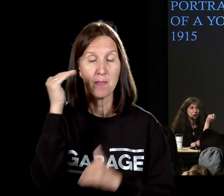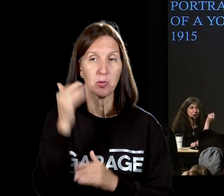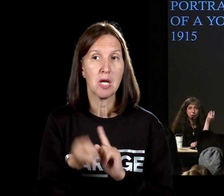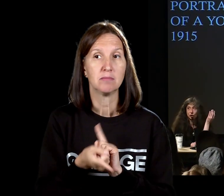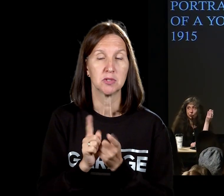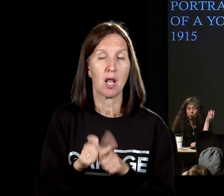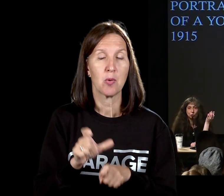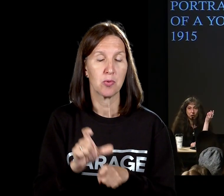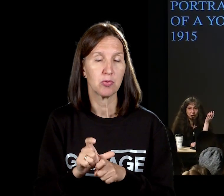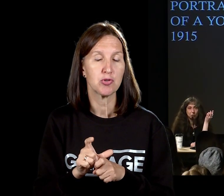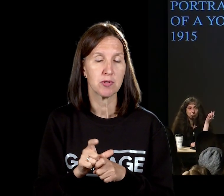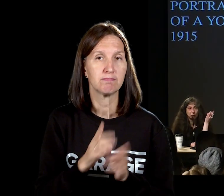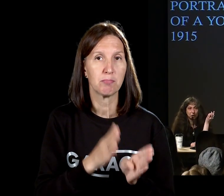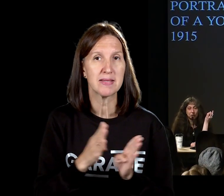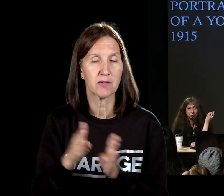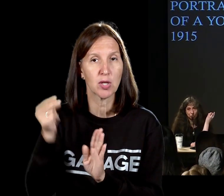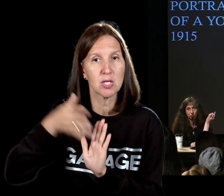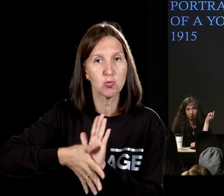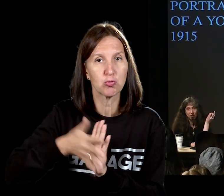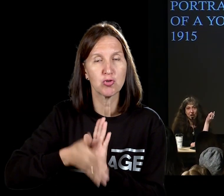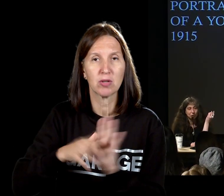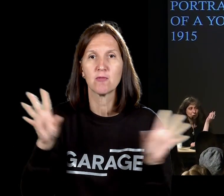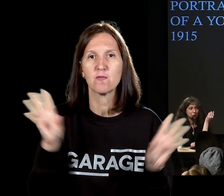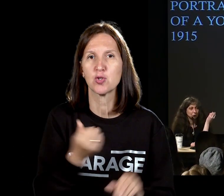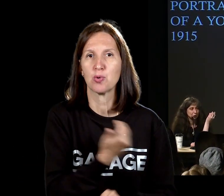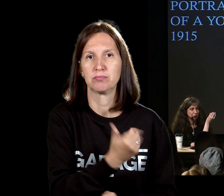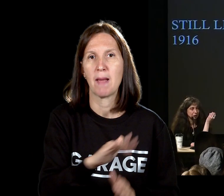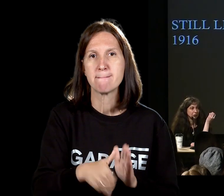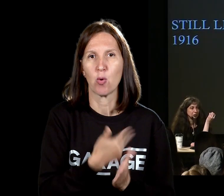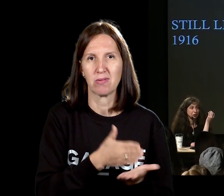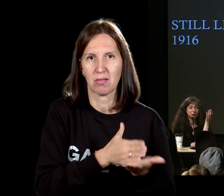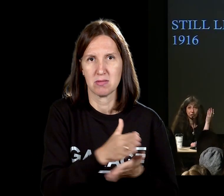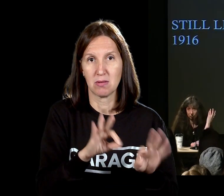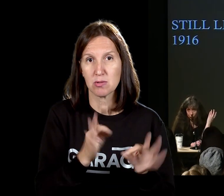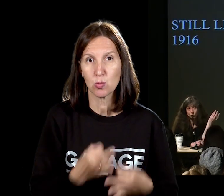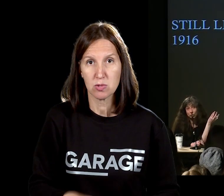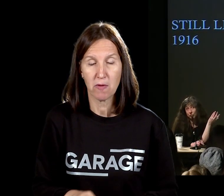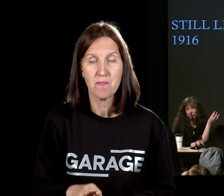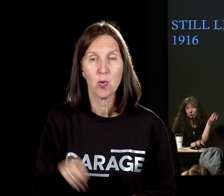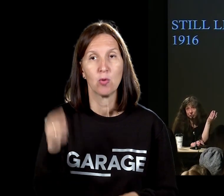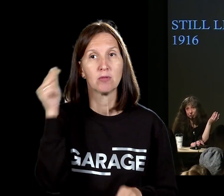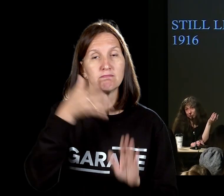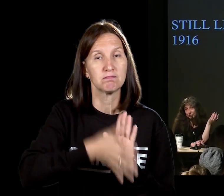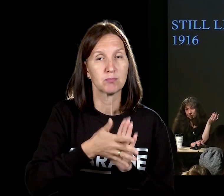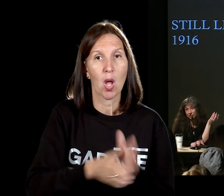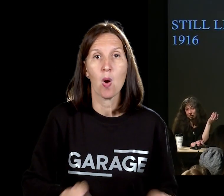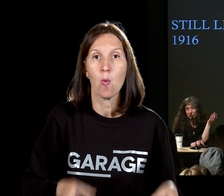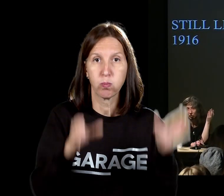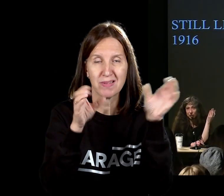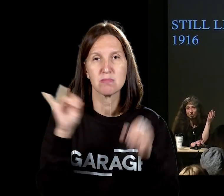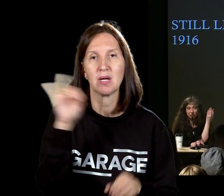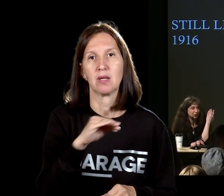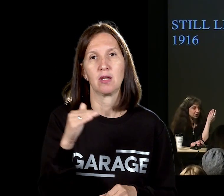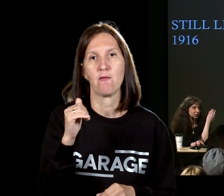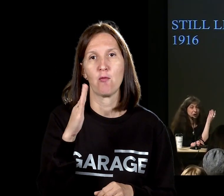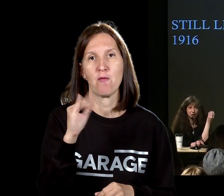стал очень планомерно изучать все то, что тогда было в модернистском искусстве. То есть он изучал кубизм и фавизм. Как